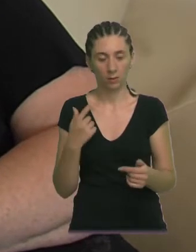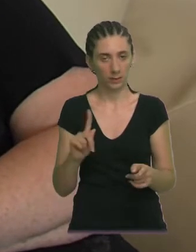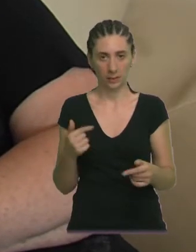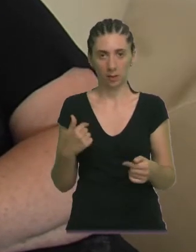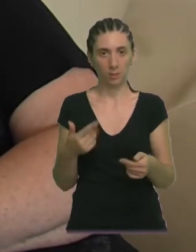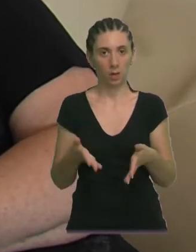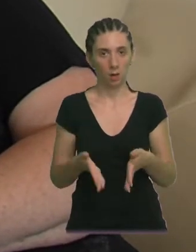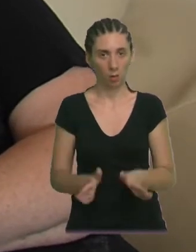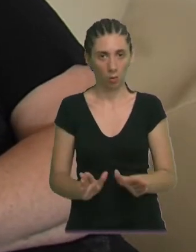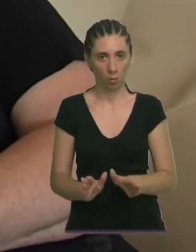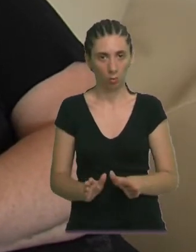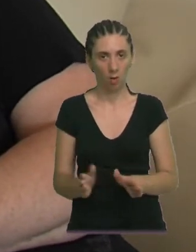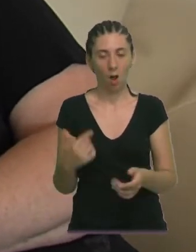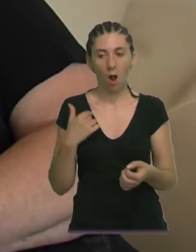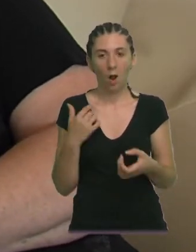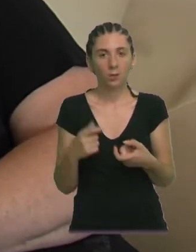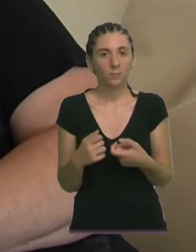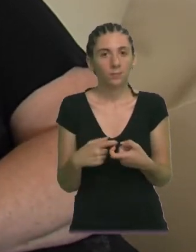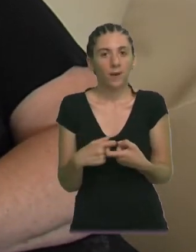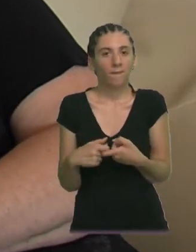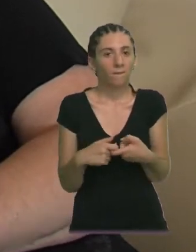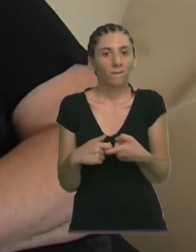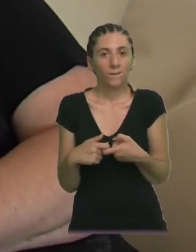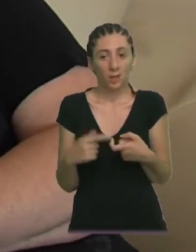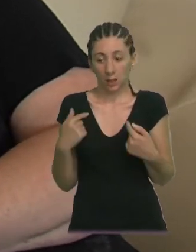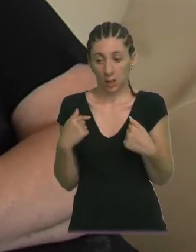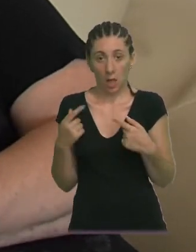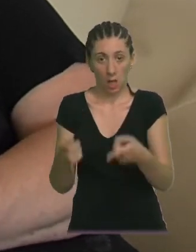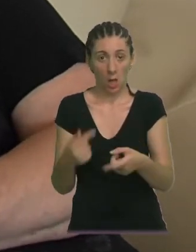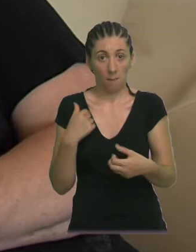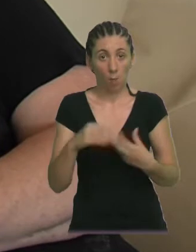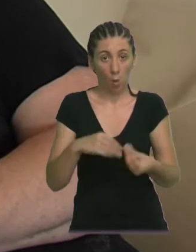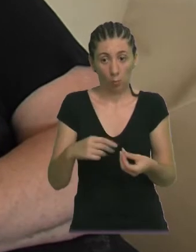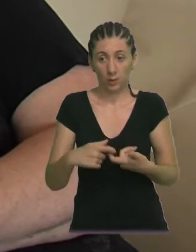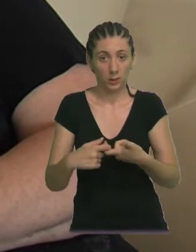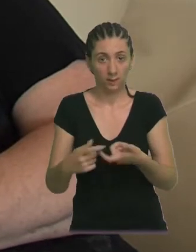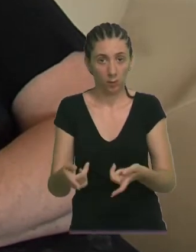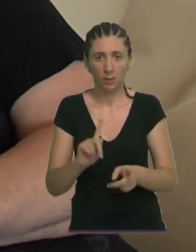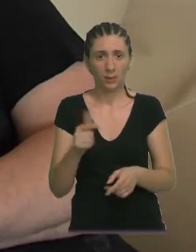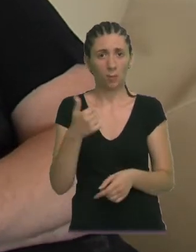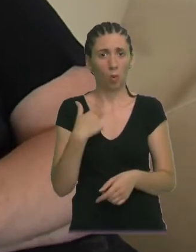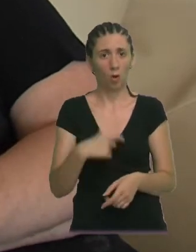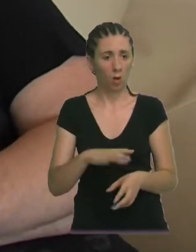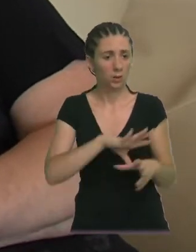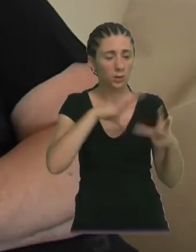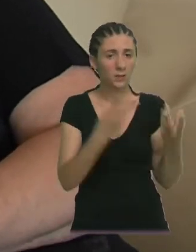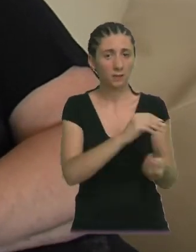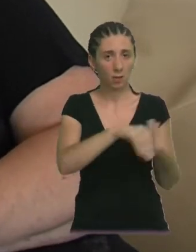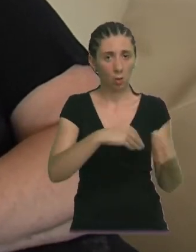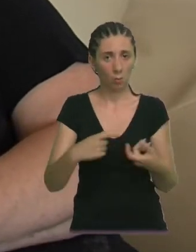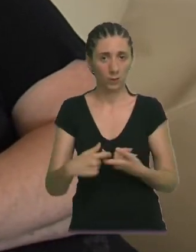rodila. Toliko se vezalo ja za njega, moja obitelj. Ne samo ja, svi